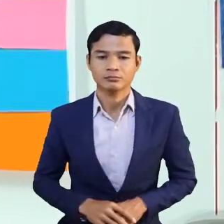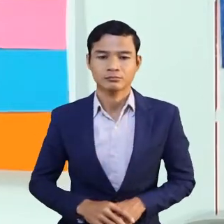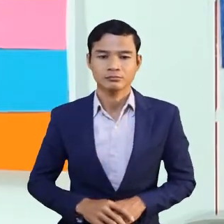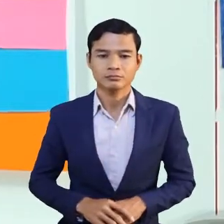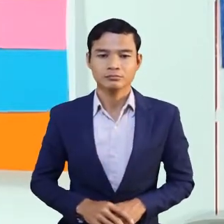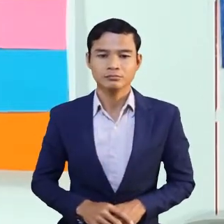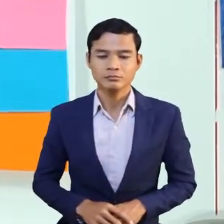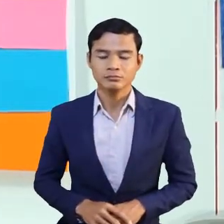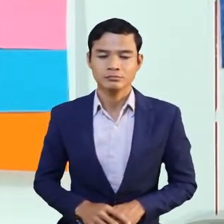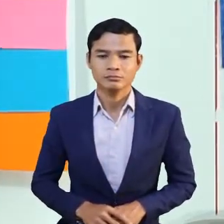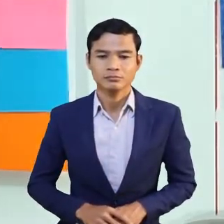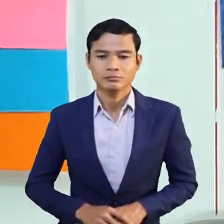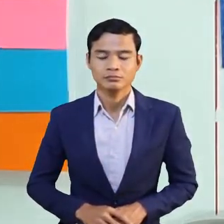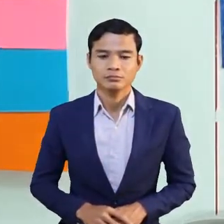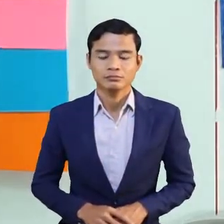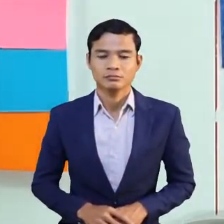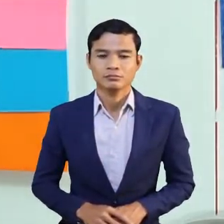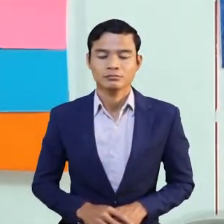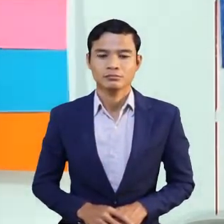2455